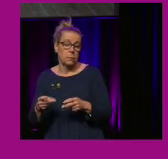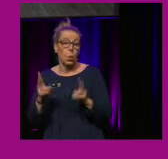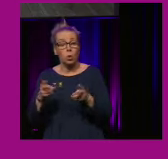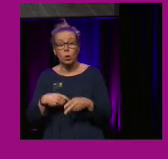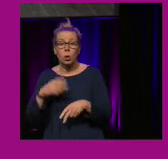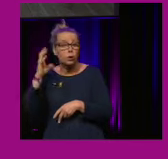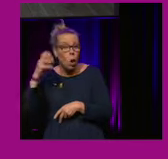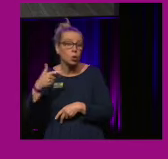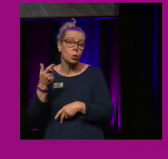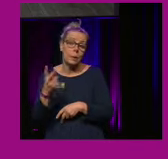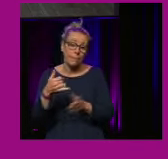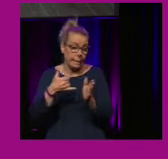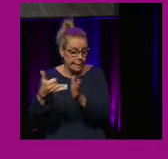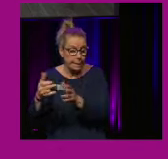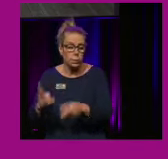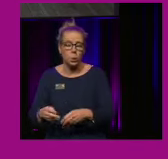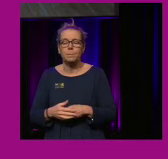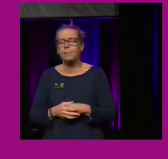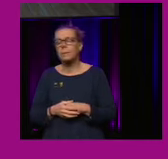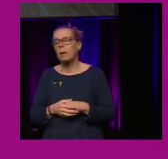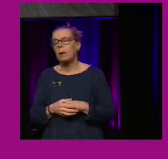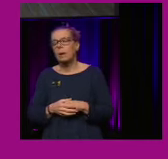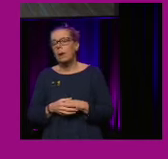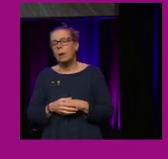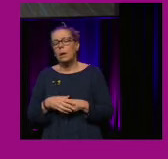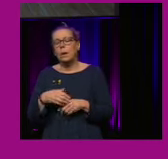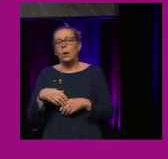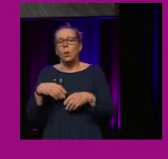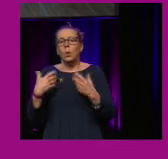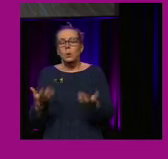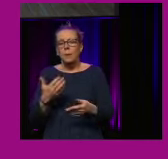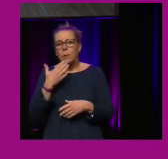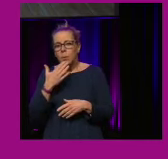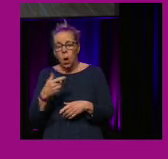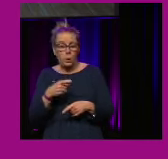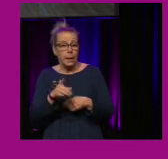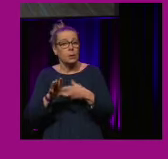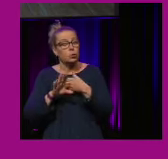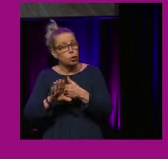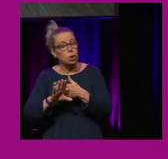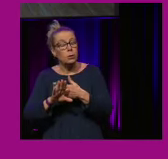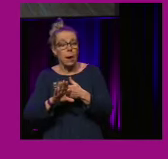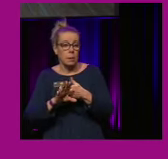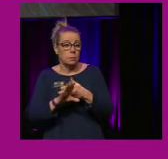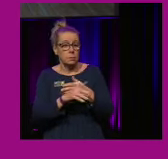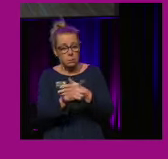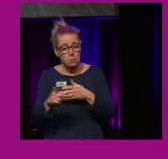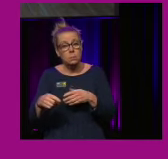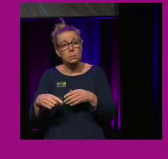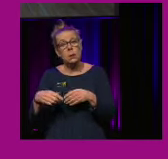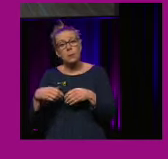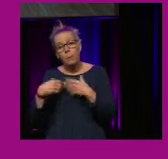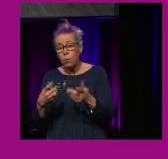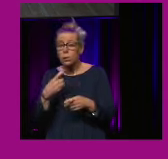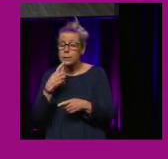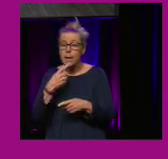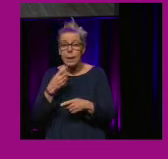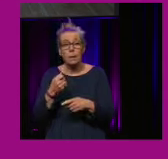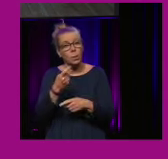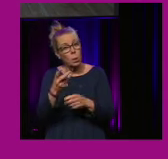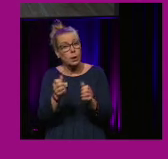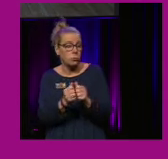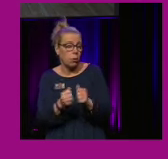så vidare. Och de är väl bra, men de skyddar ju att man får säga vissa saker i olika media och sen kan